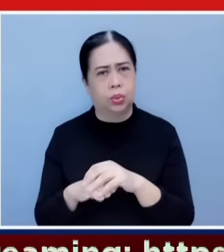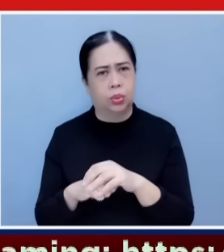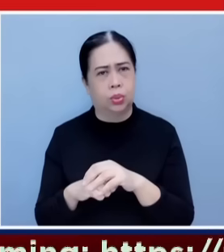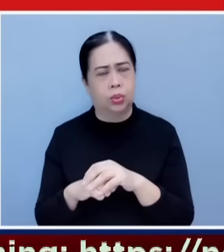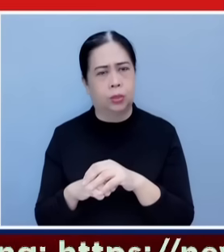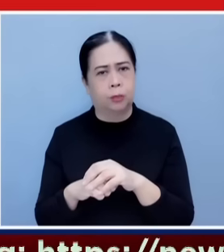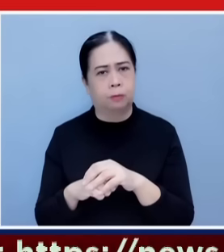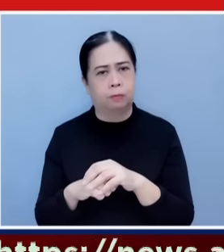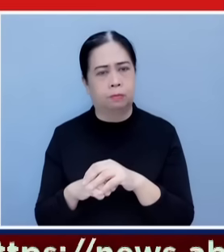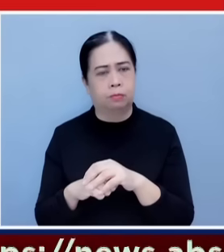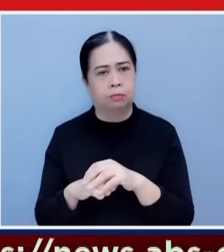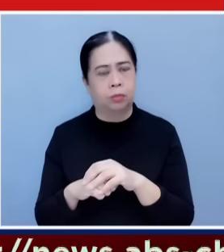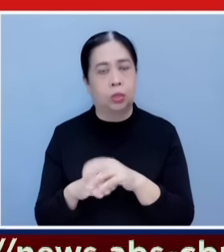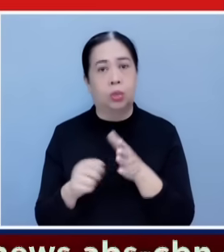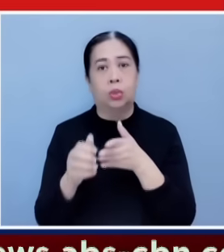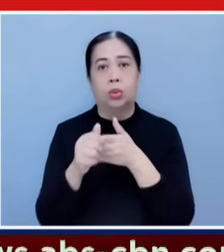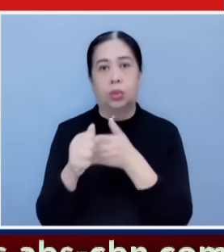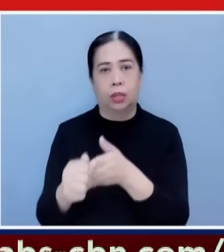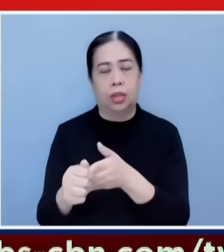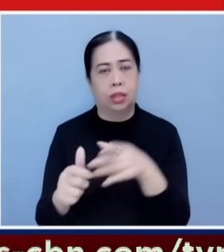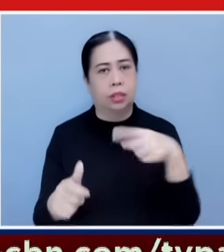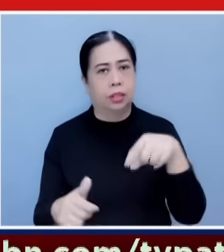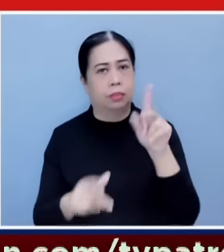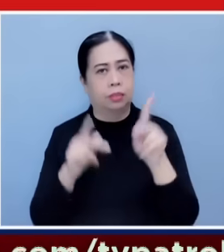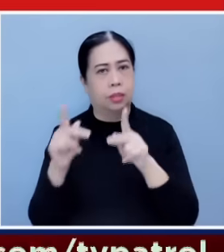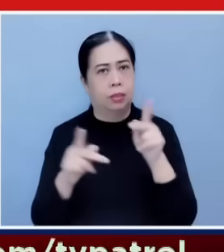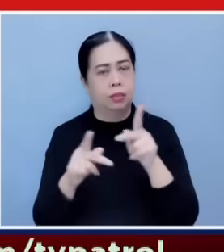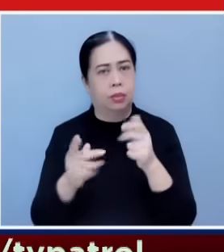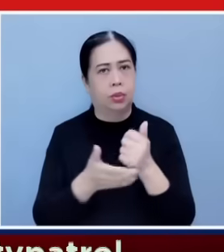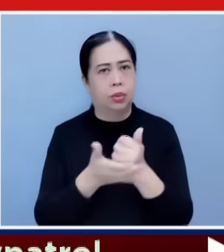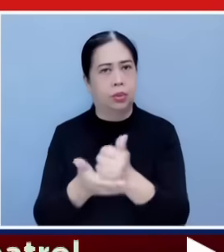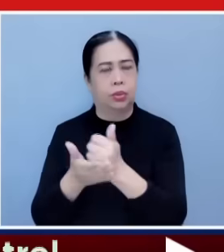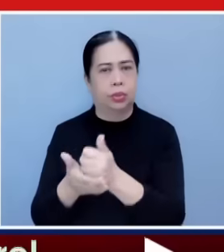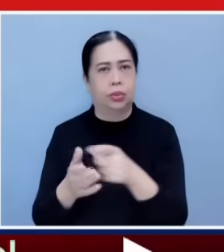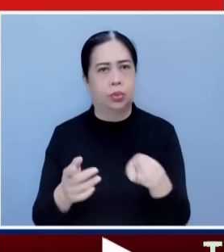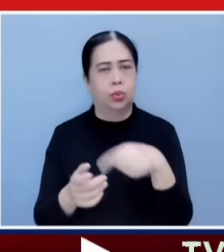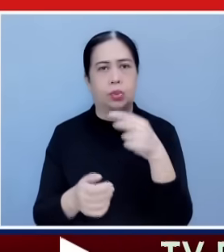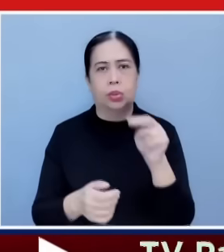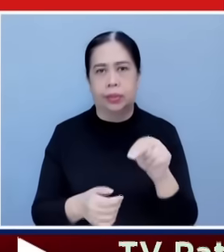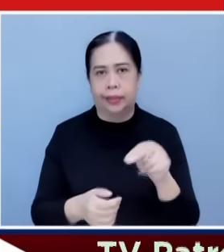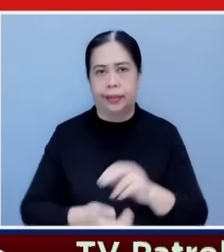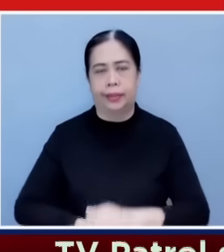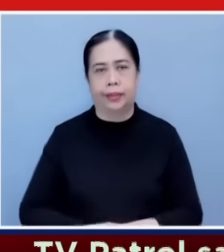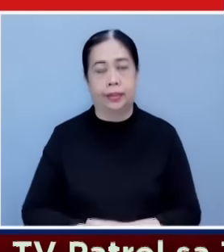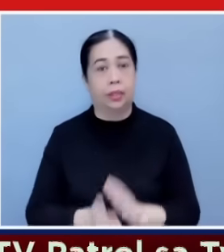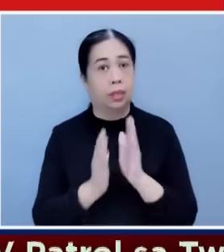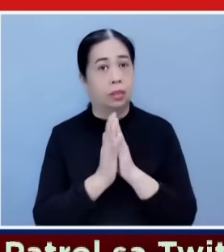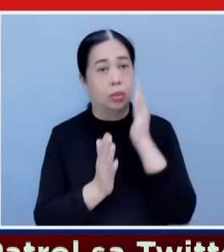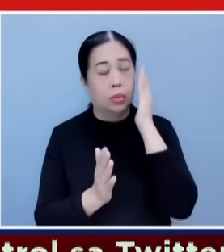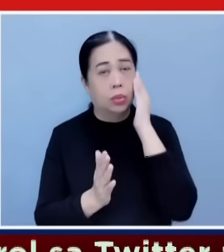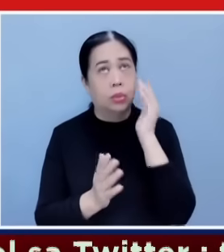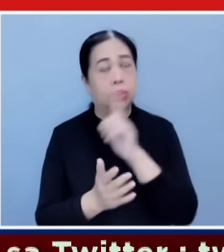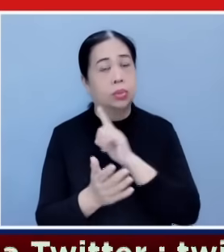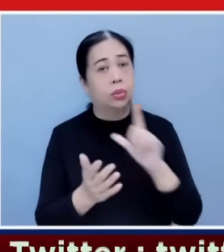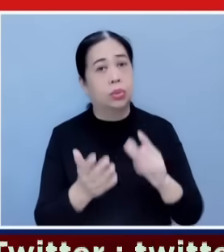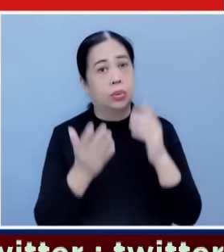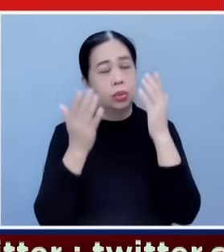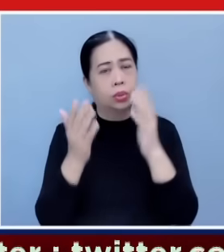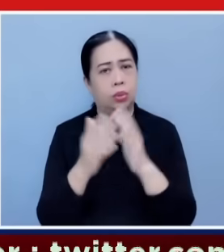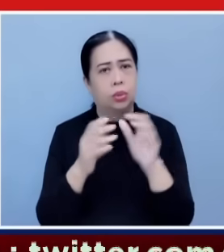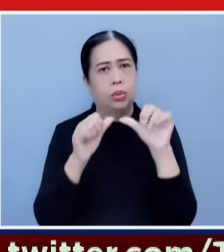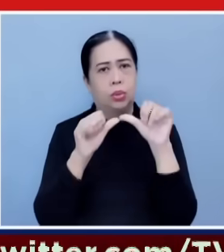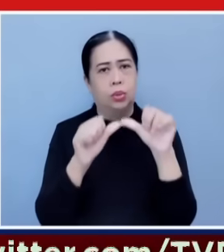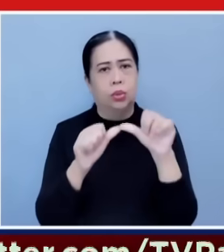para maggabayan ang mga tao sa pagtulong sa mga nangangailangan. Hiling din niya sa Panginoon ang patuloy